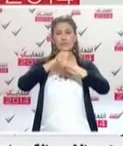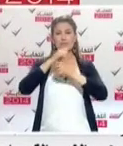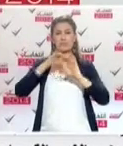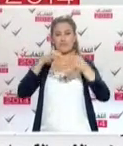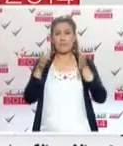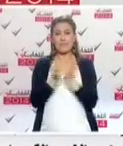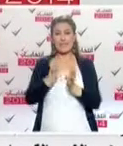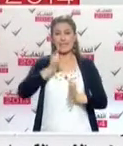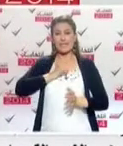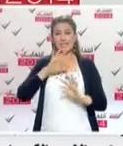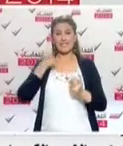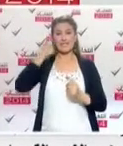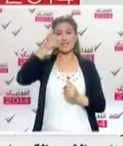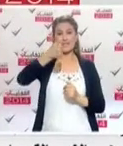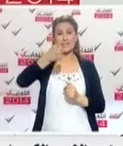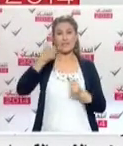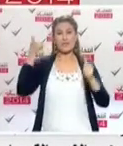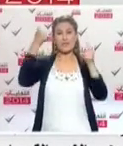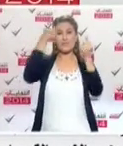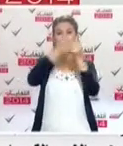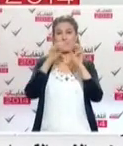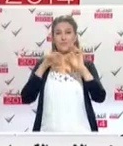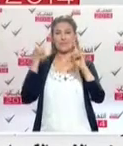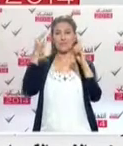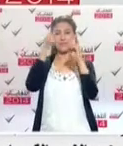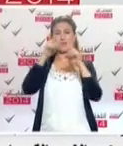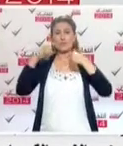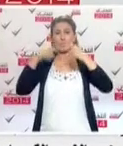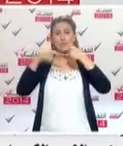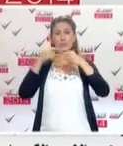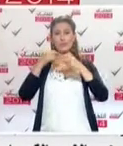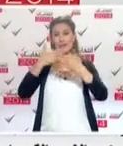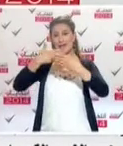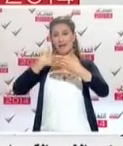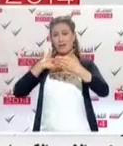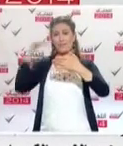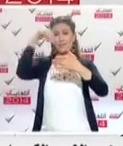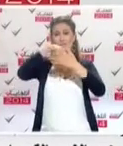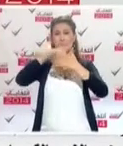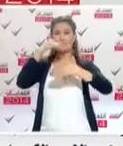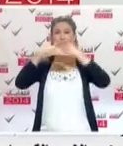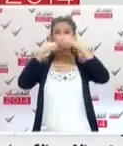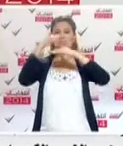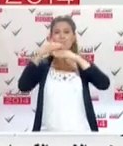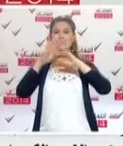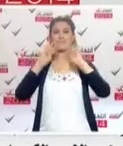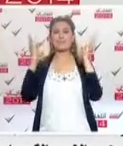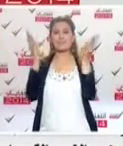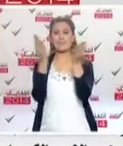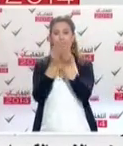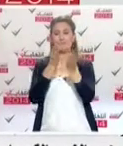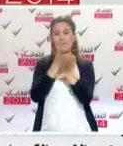الغد نعدكم بأن نكون تواصلا معكم دائما قبل الانتخابات وبعدها. نعدكم بأن نناضل من أجل